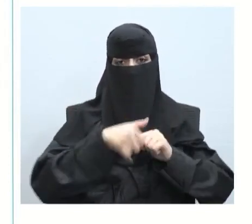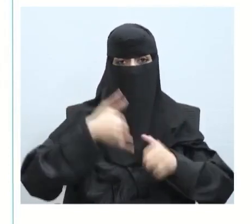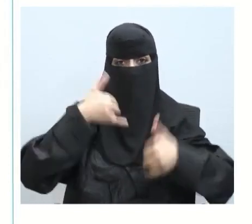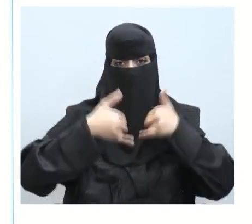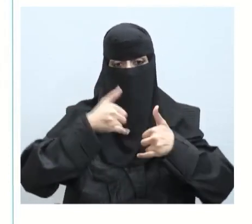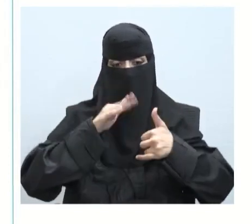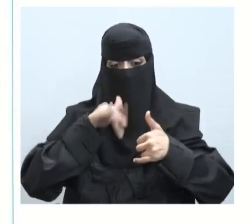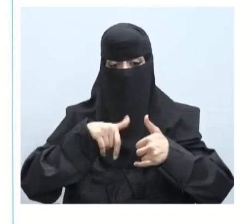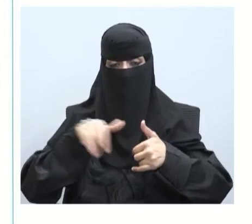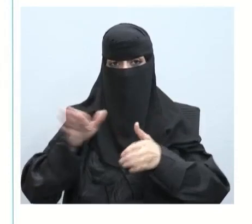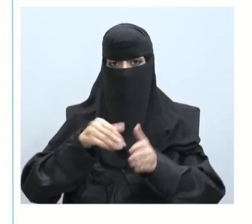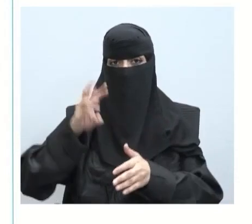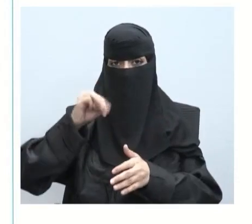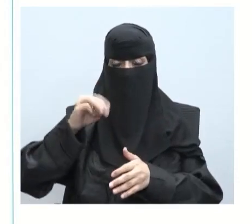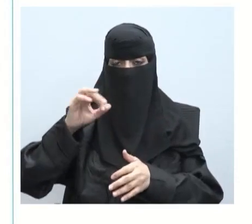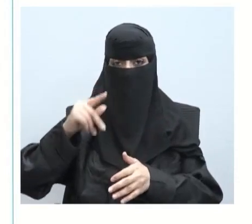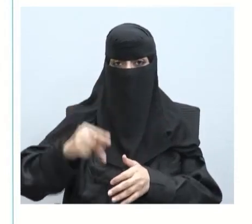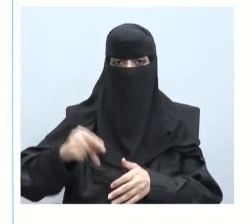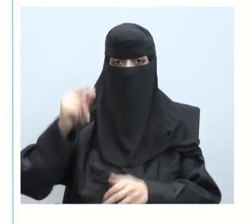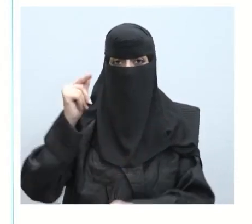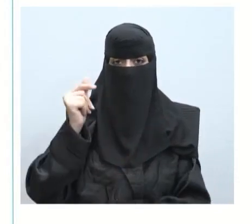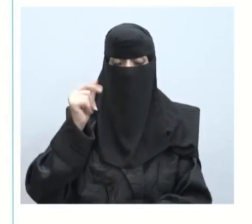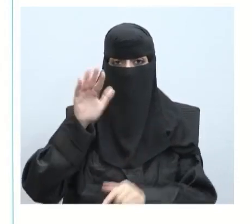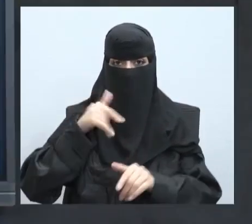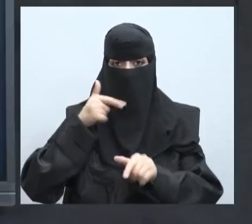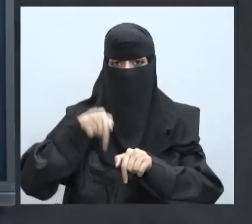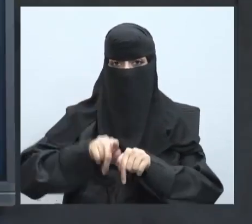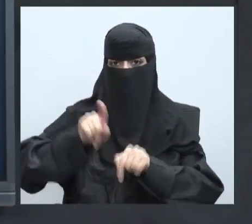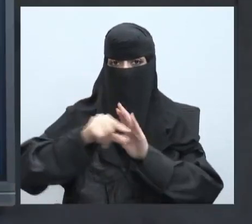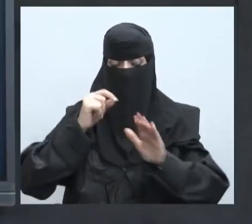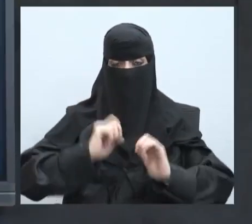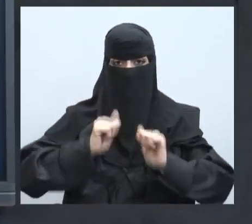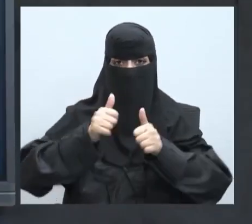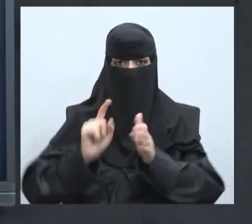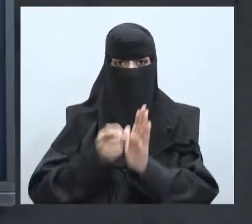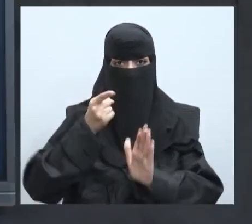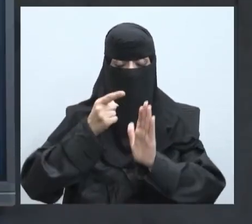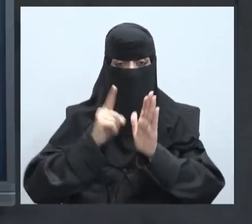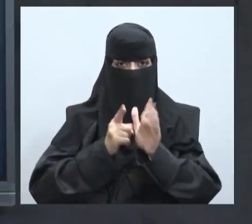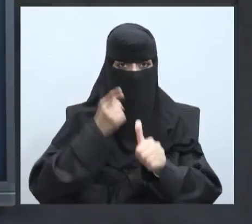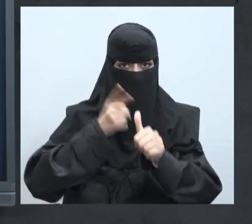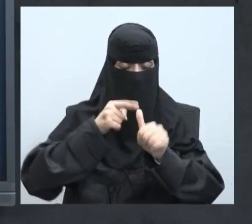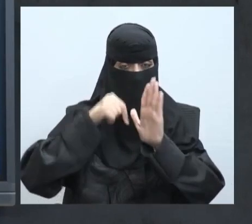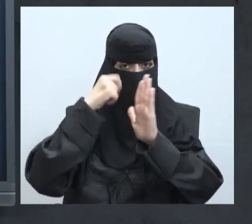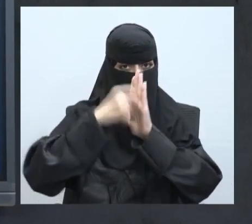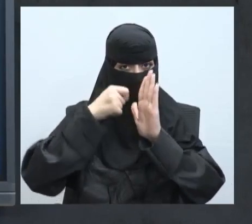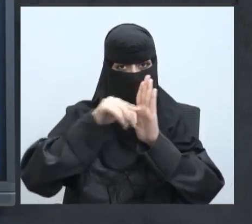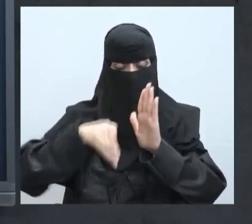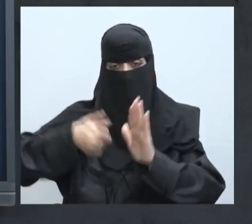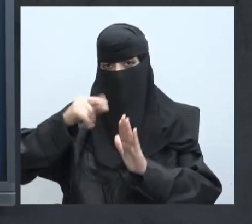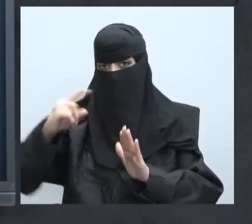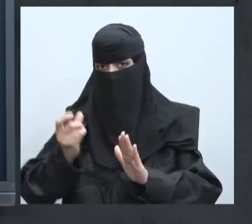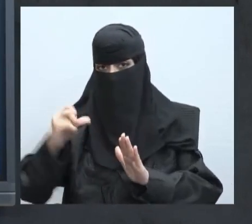الاتصال بوسيط الـ MQTT. إذن في درسنا اليوم قمنا بأولا ببرمجة الأردوينو، بعد ذلك